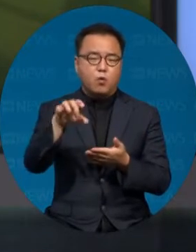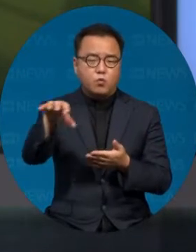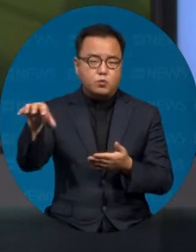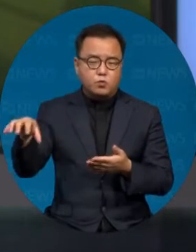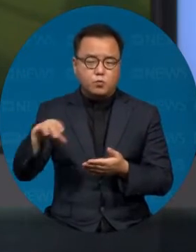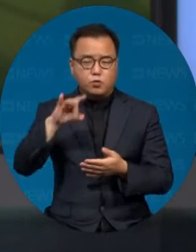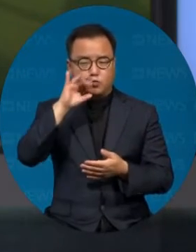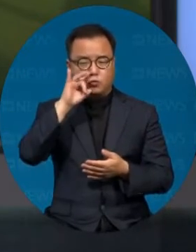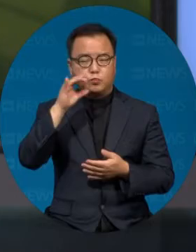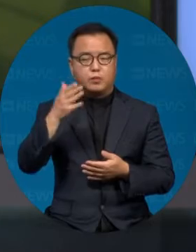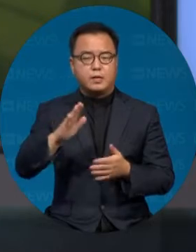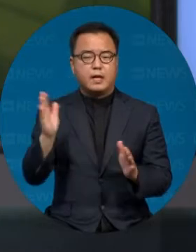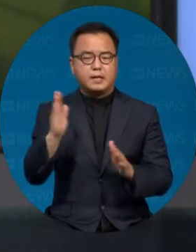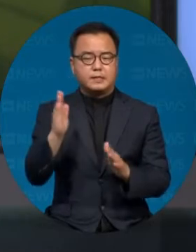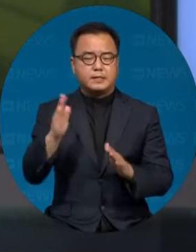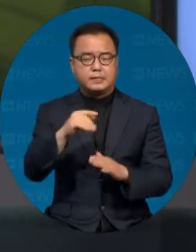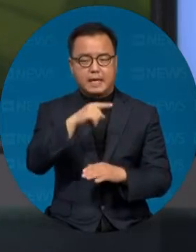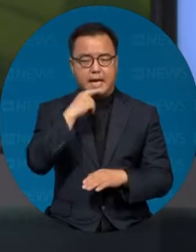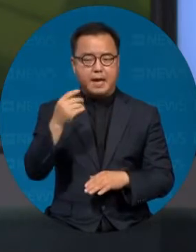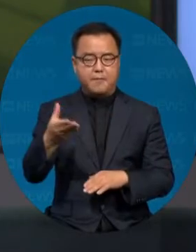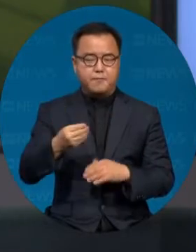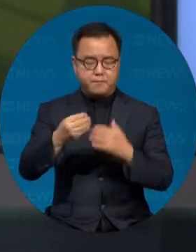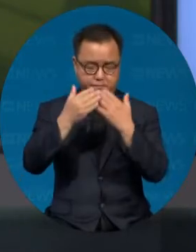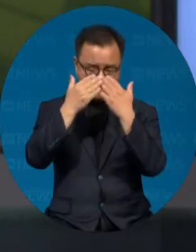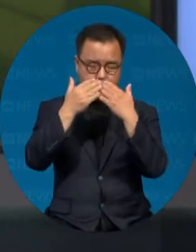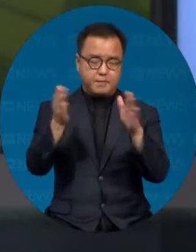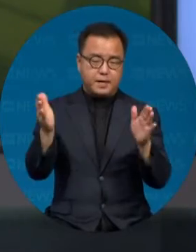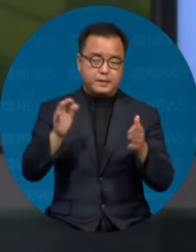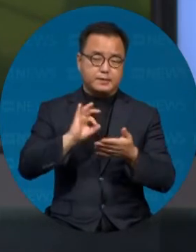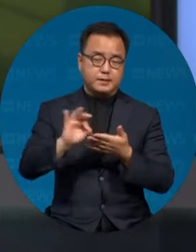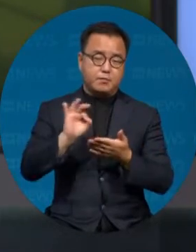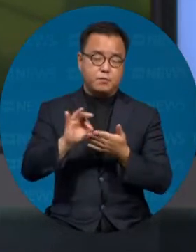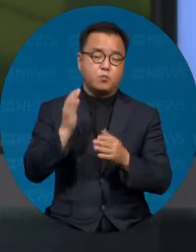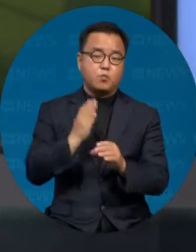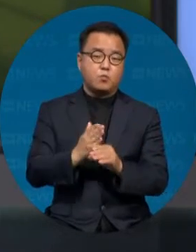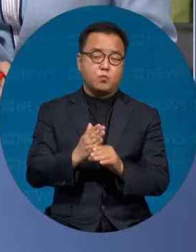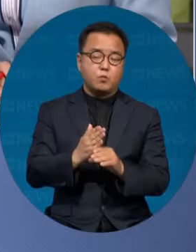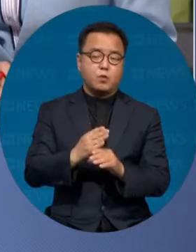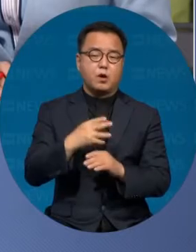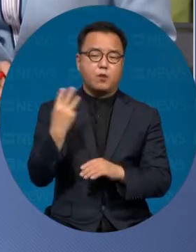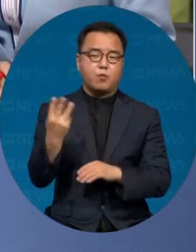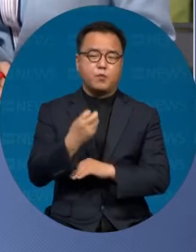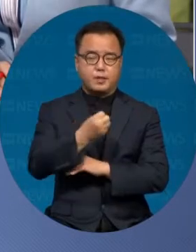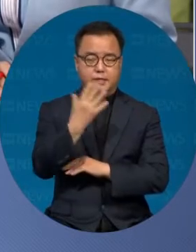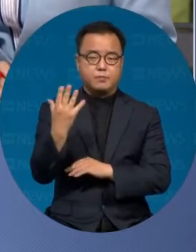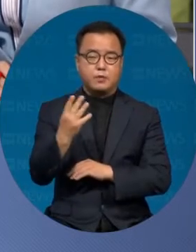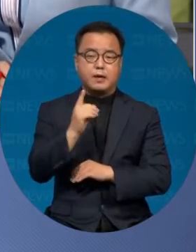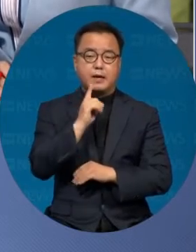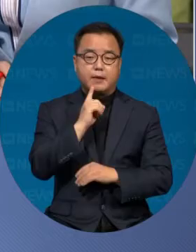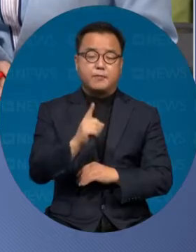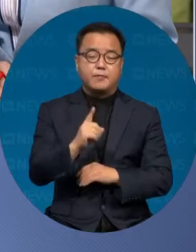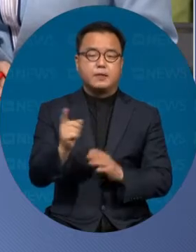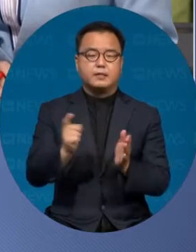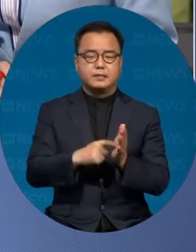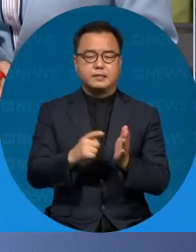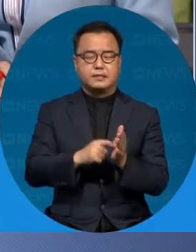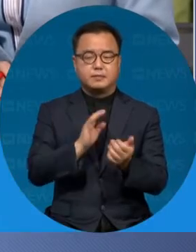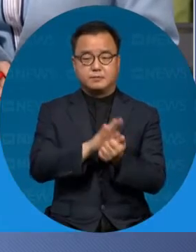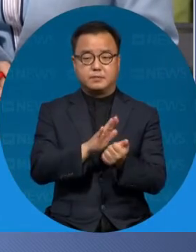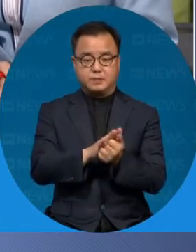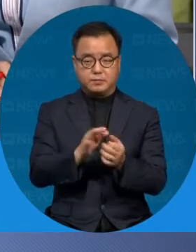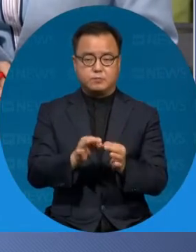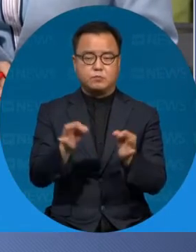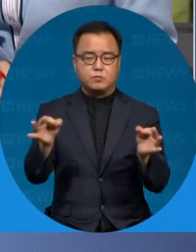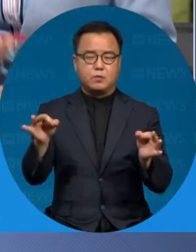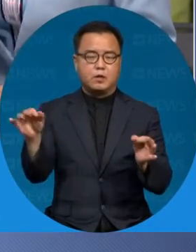궁금했었는데 이 학생들의 빚을 갚는 데 열심히 쓰이고 있었습니다. 이 워싱턴 포스트는 이 팬데믹 긴급 지원금이 이 미국